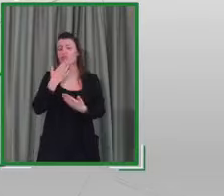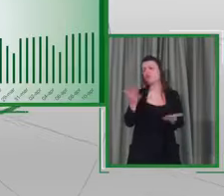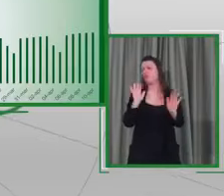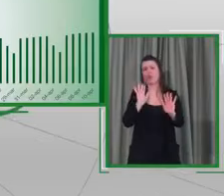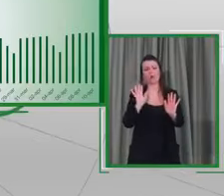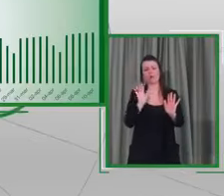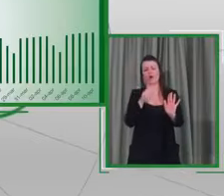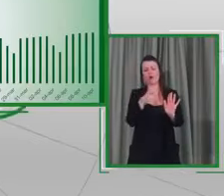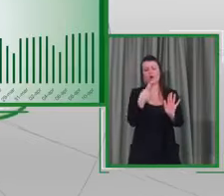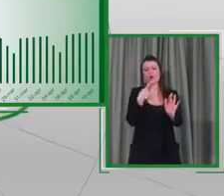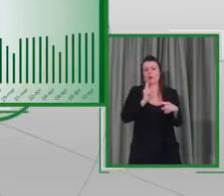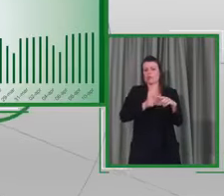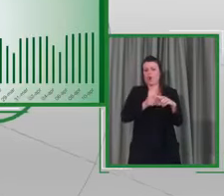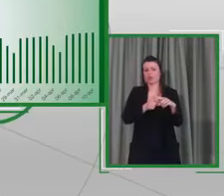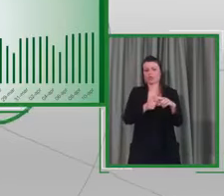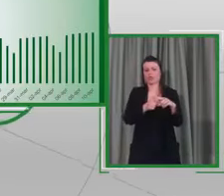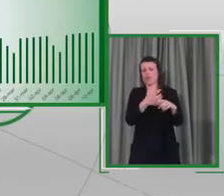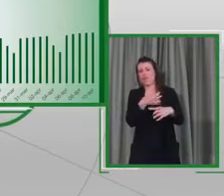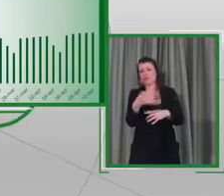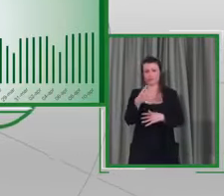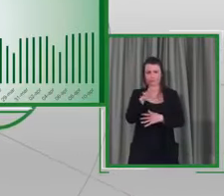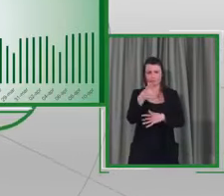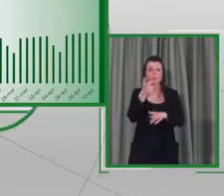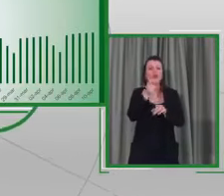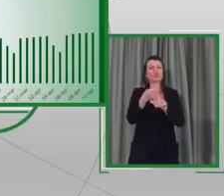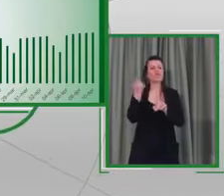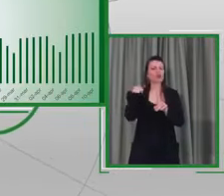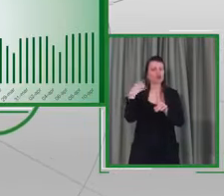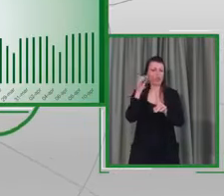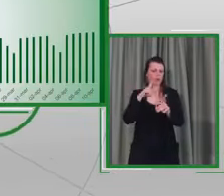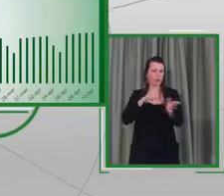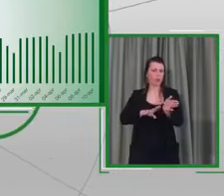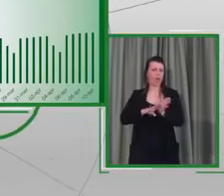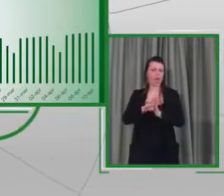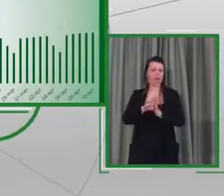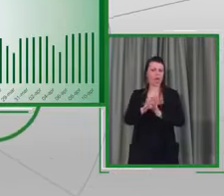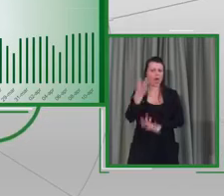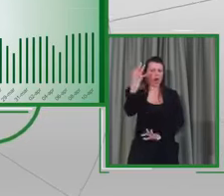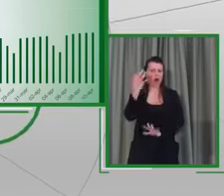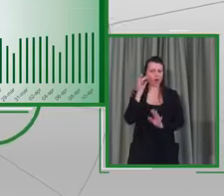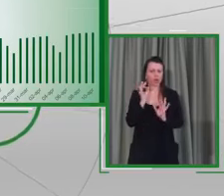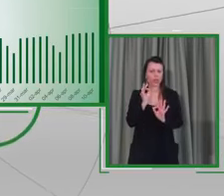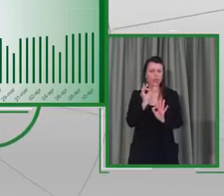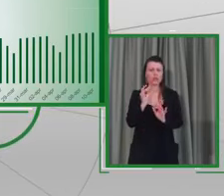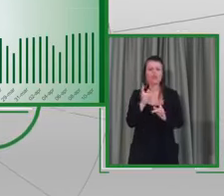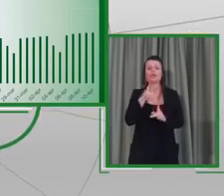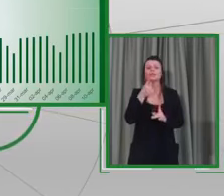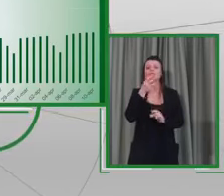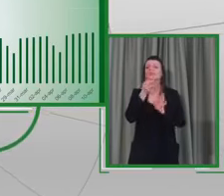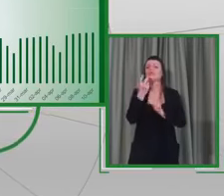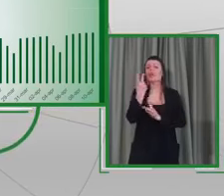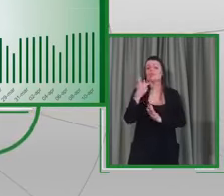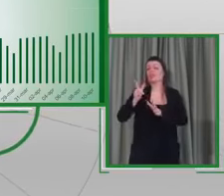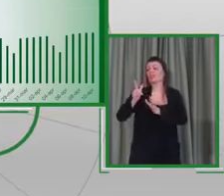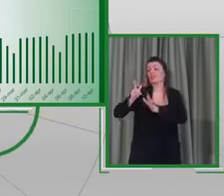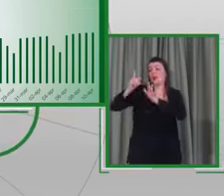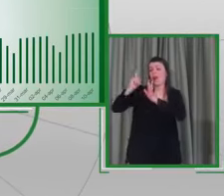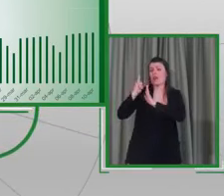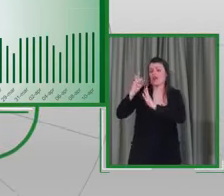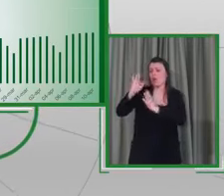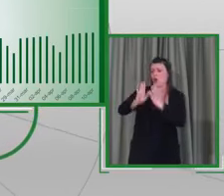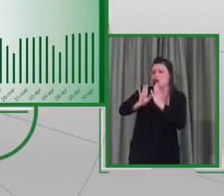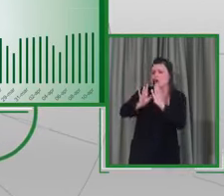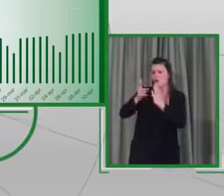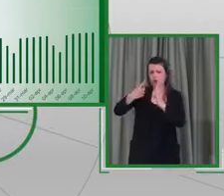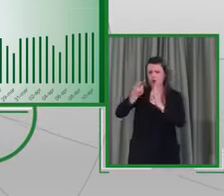abbiamo raggiunto un record rispetto a più di due settimane fa perché siamo arrivati al